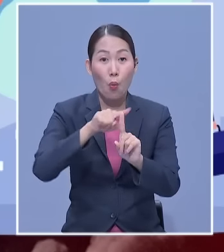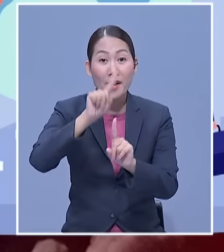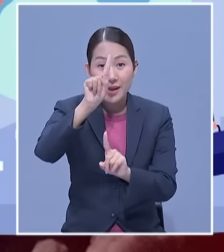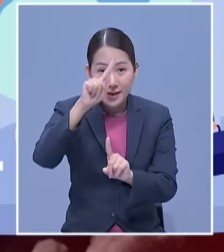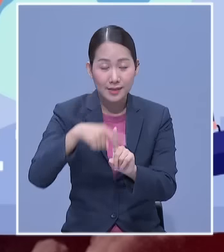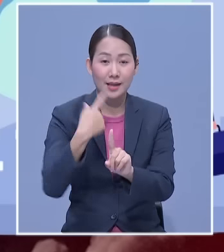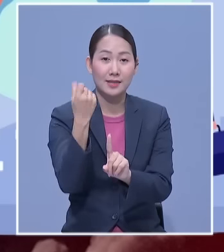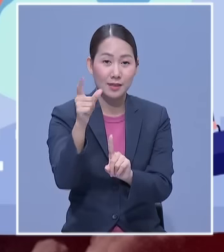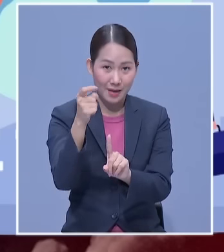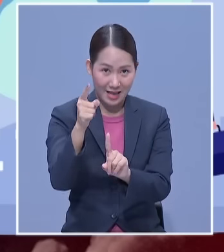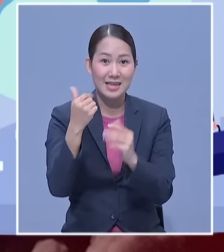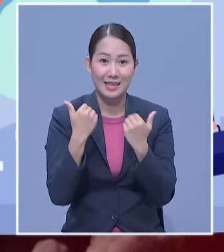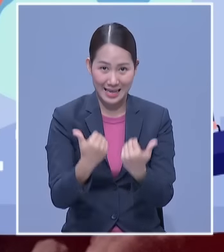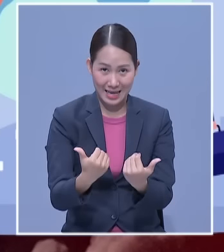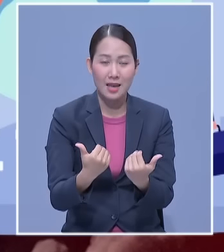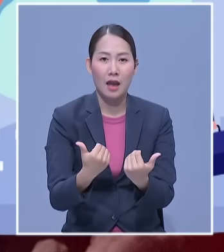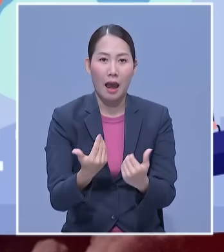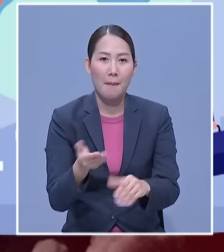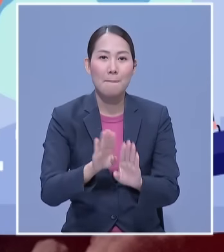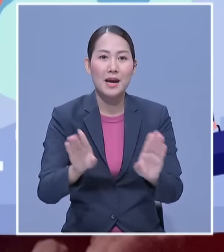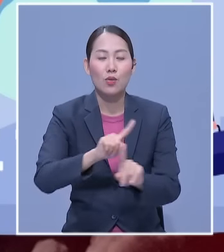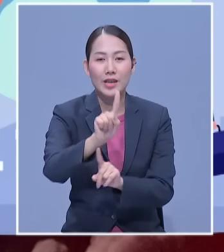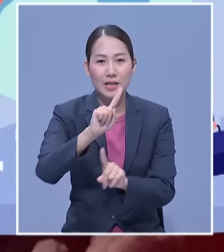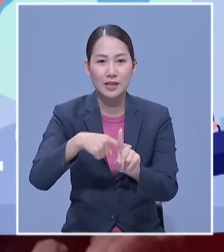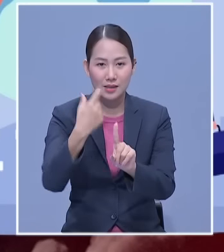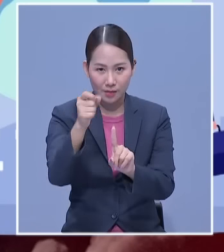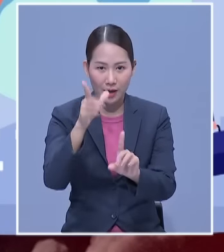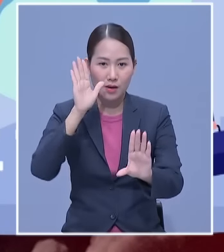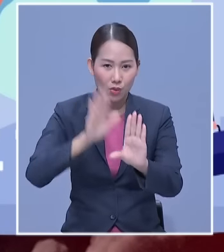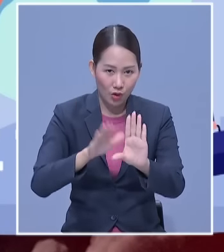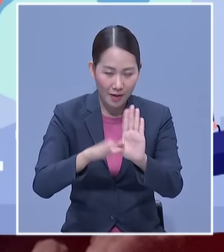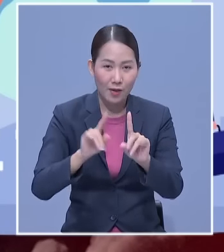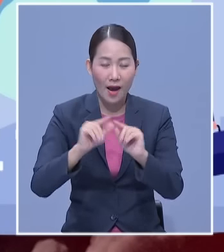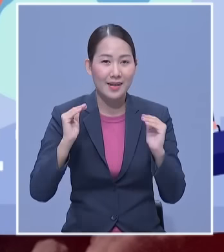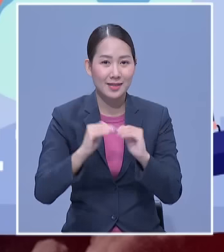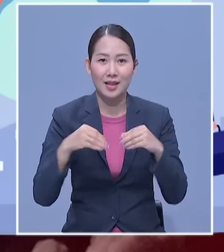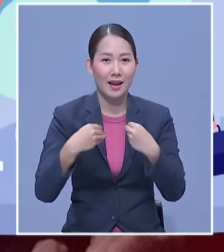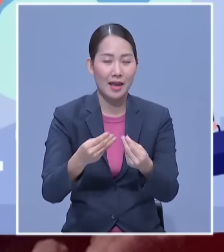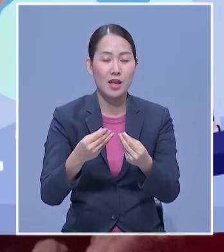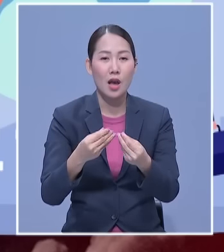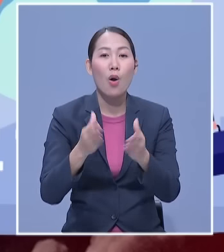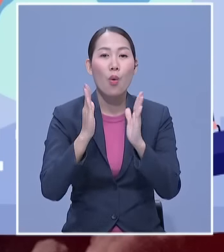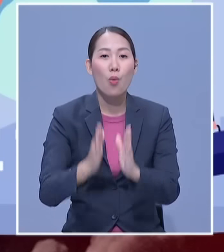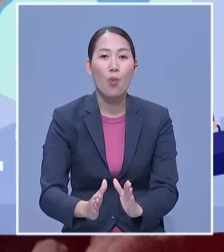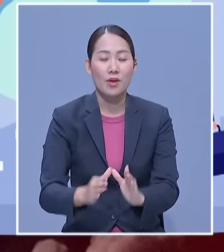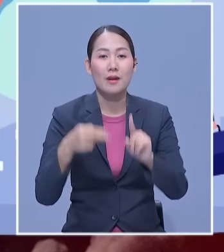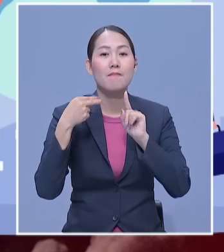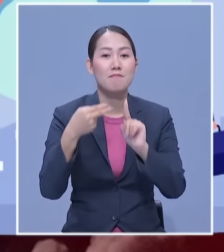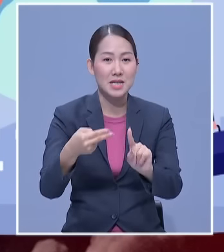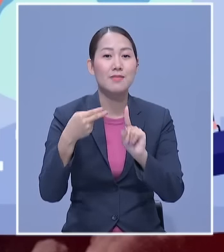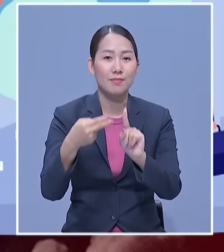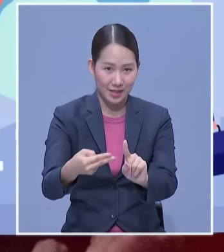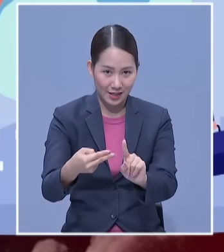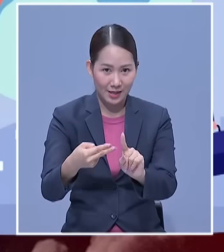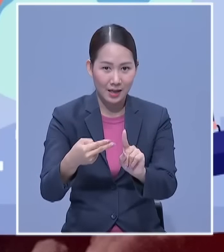นะคะเฟสแรกจำกัดสิทธิที่ 10,000สิทแต่ประเด็นสำคัญคือไม่ได้เนนคนกรุงเทพฯที่ต้องบินไปเที่ยวภาคเหนือหรือ